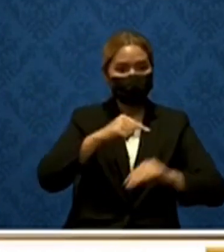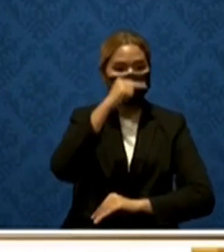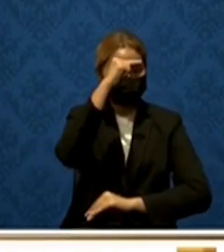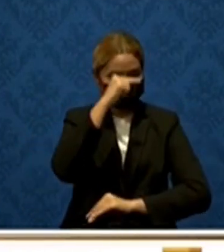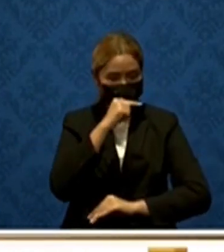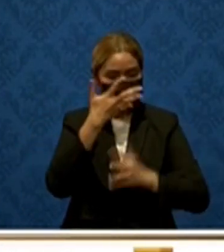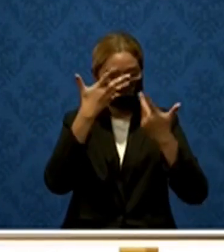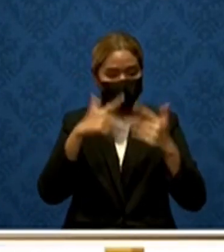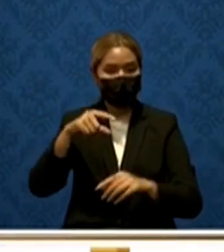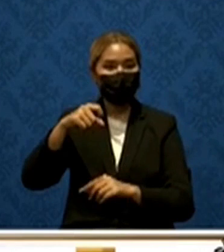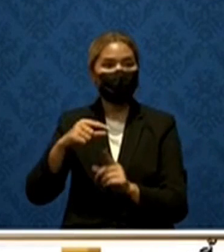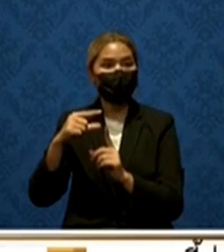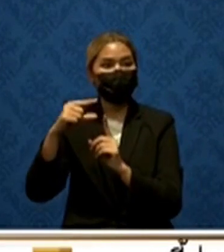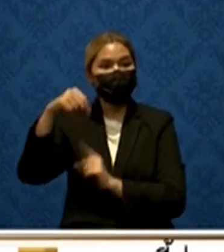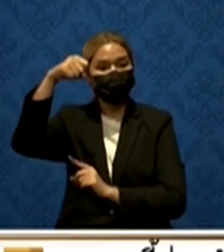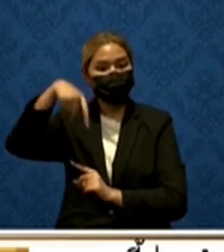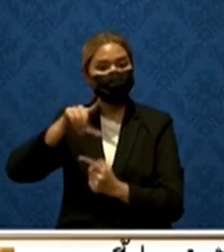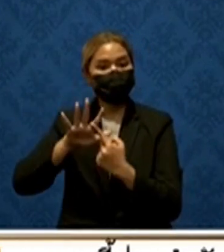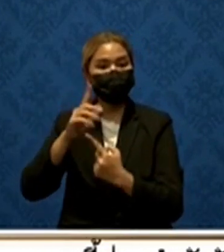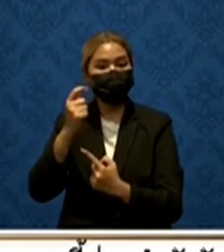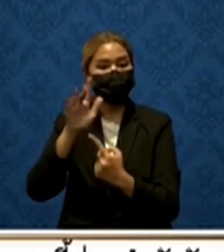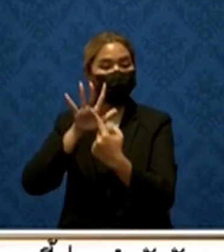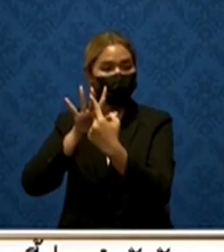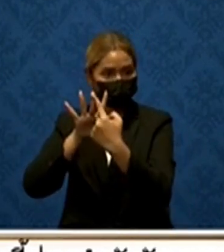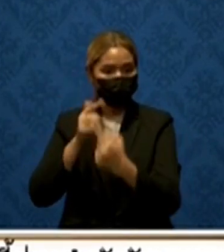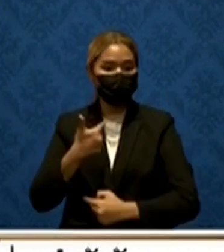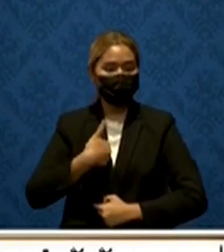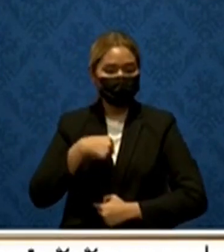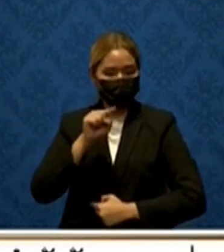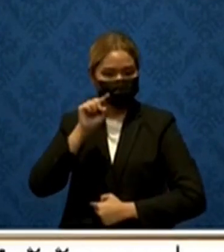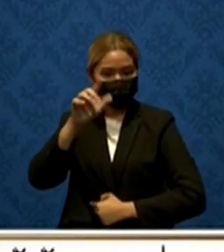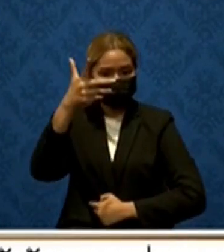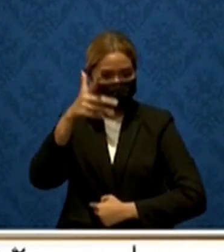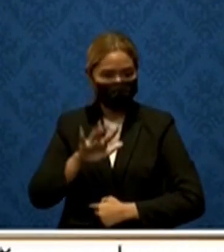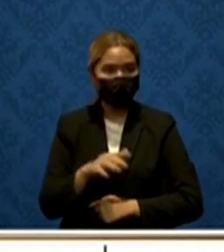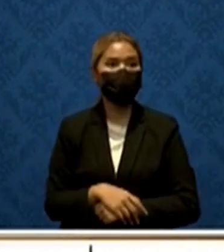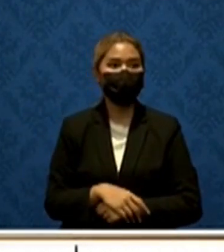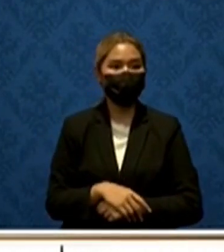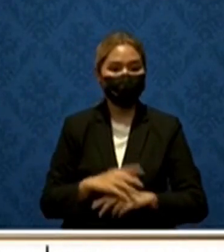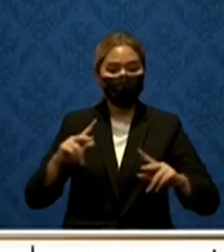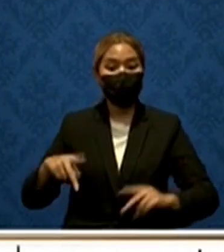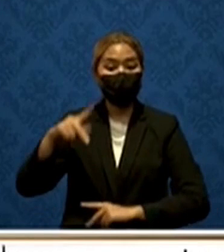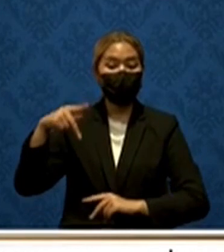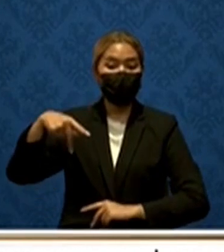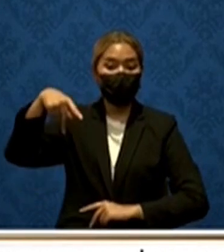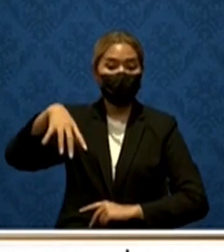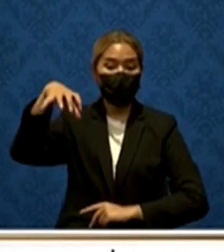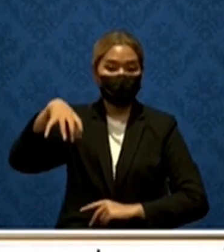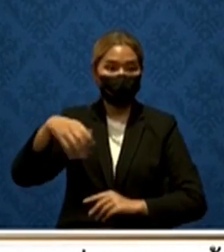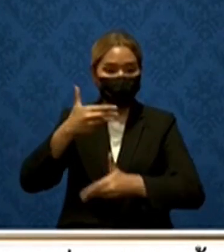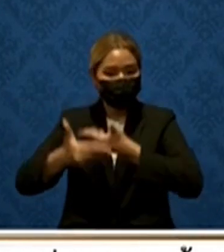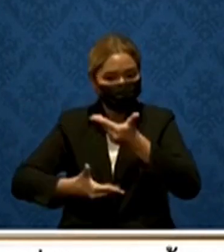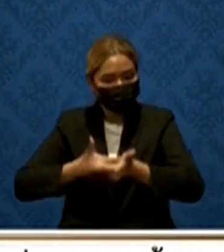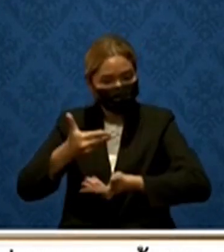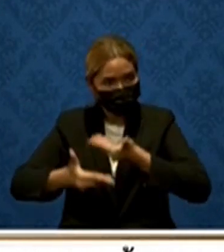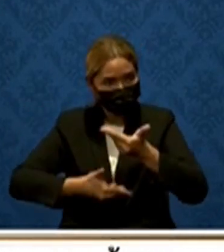ตามทัทีครับขณะนี้ผมสั่งการให้กลมส่เสิงข้าระหวงประเทศกระส่งภานิต์โ